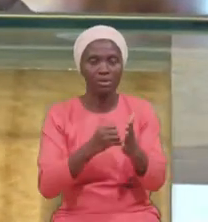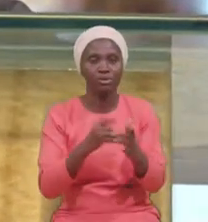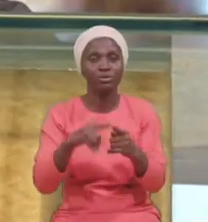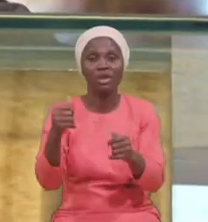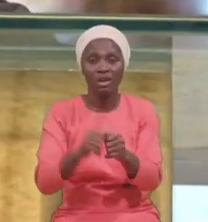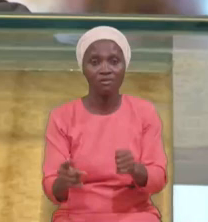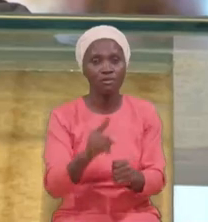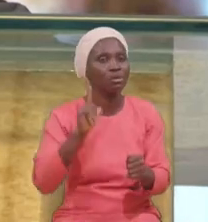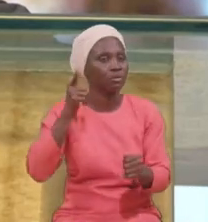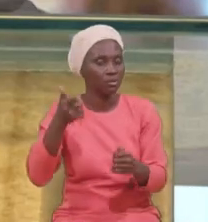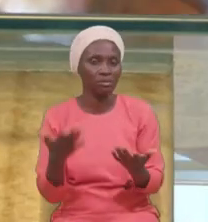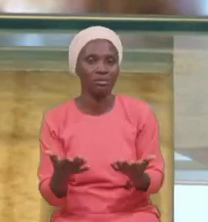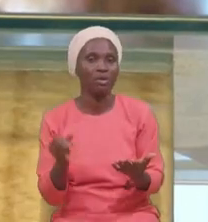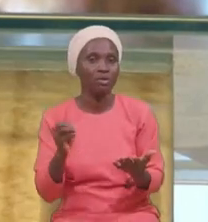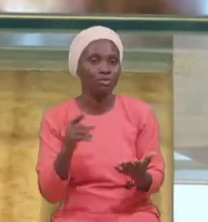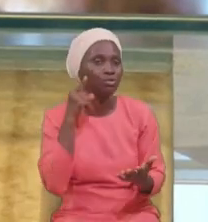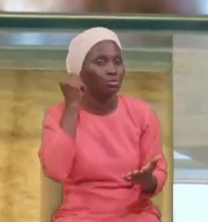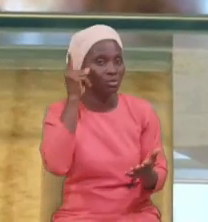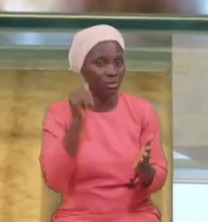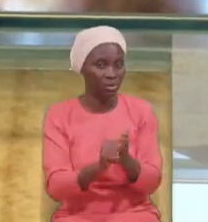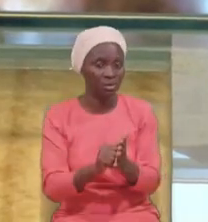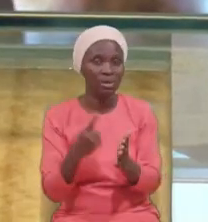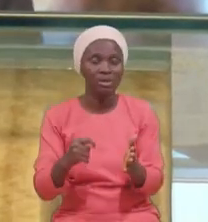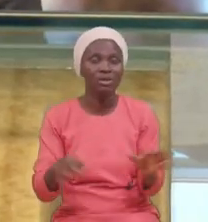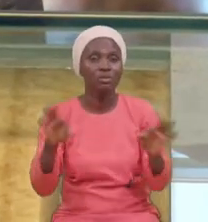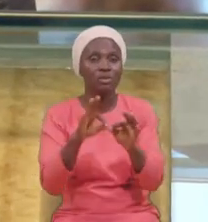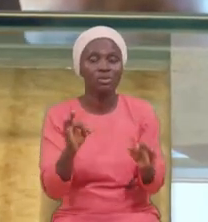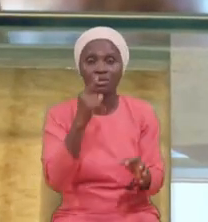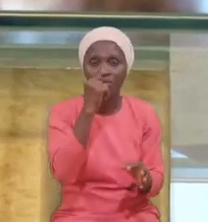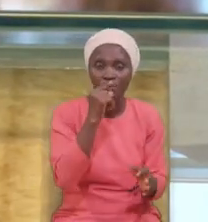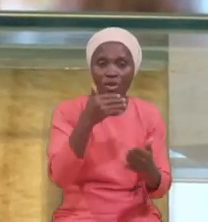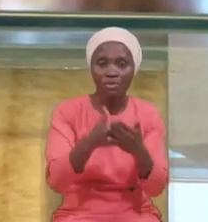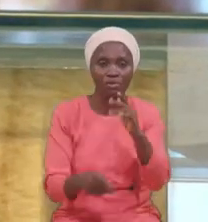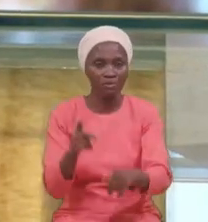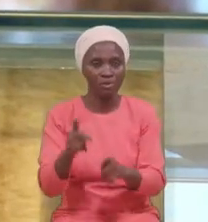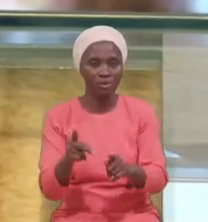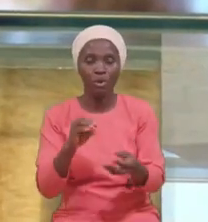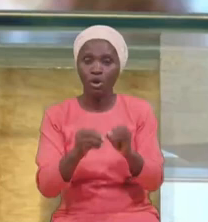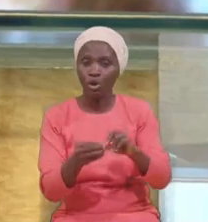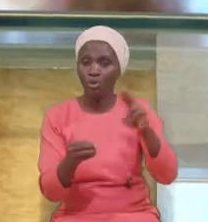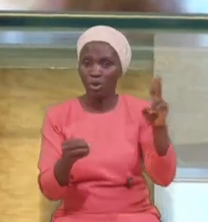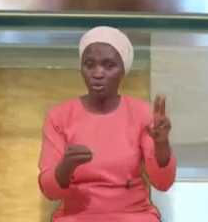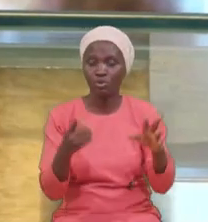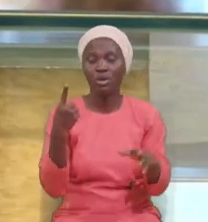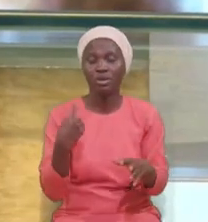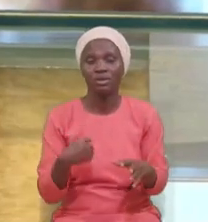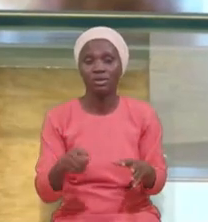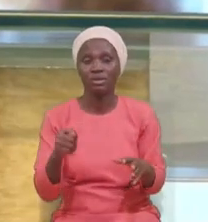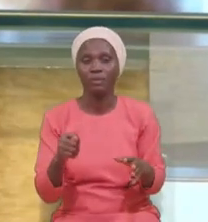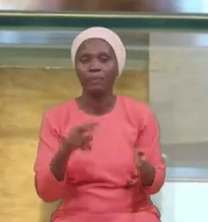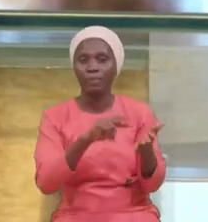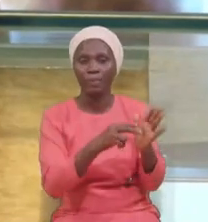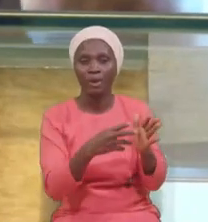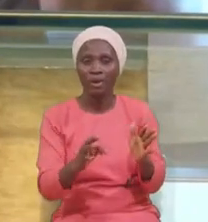partout. Numéro 1, c'est la particularité du silence devant les gens. 2, l'objectif de se